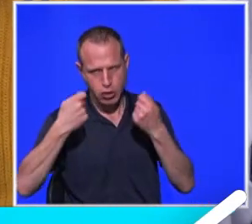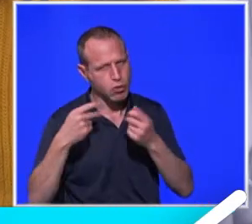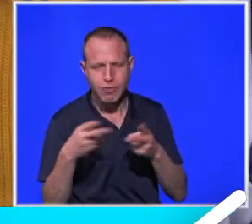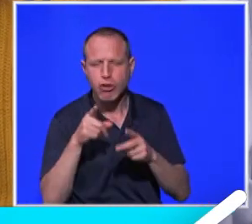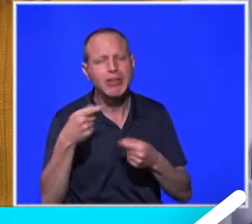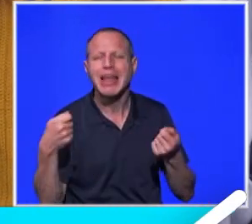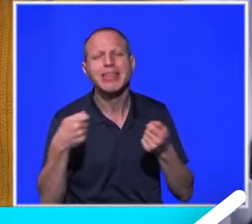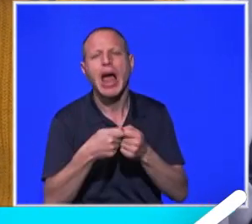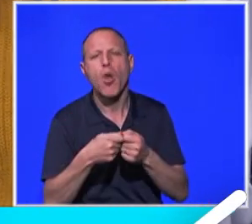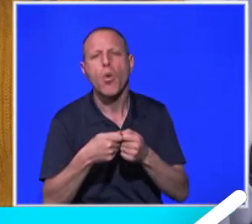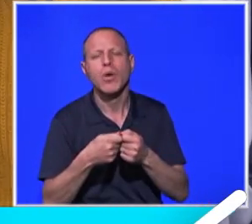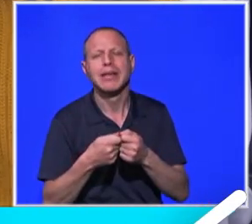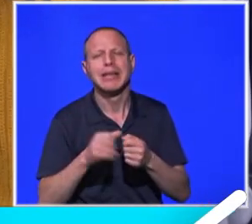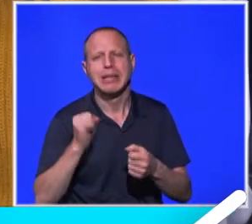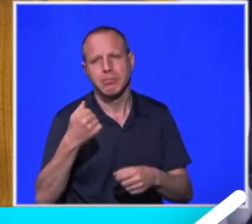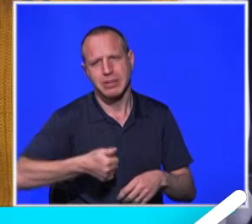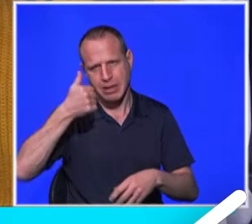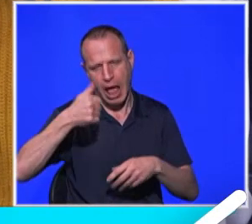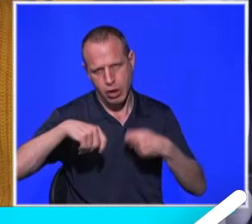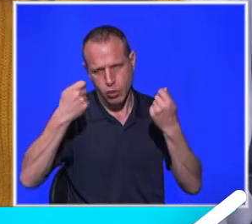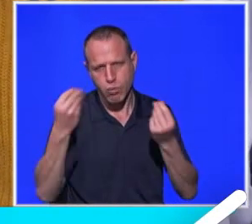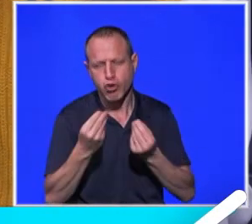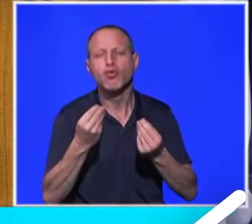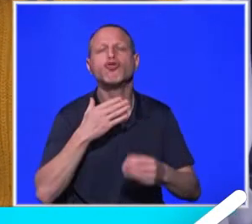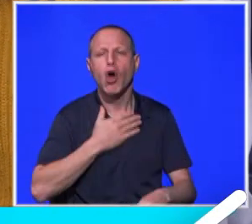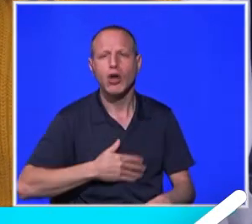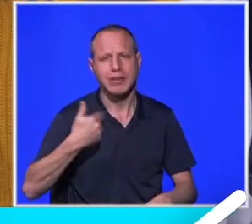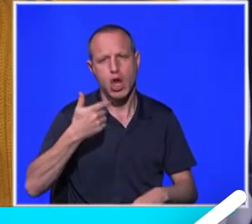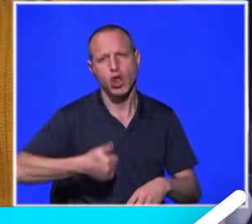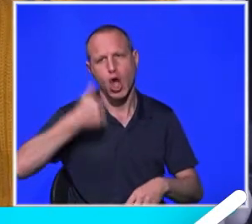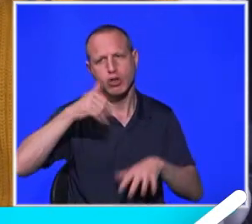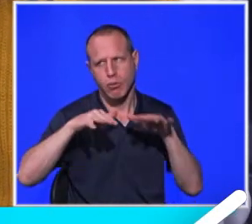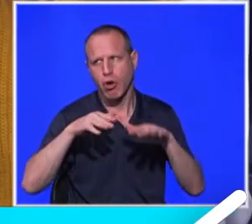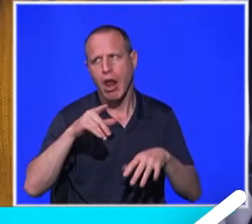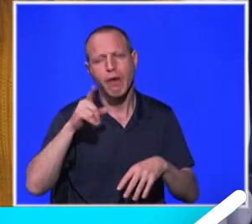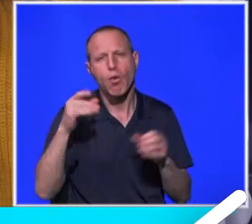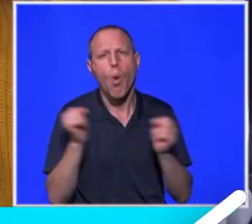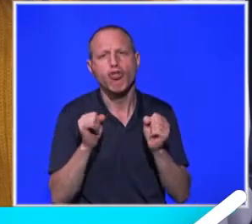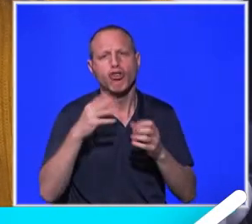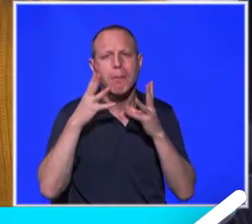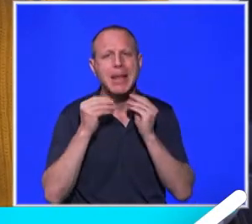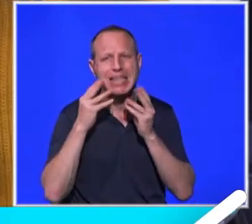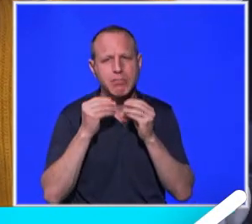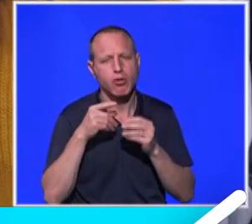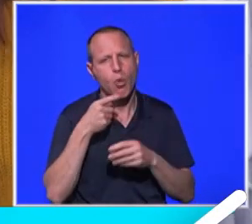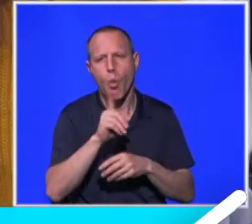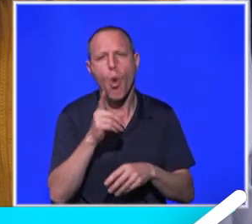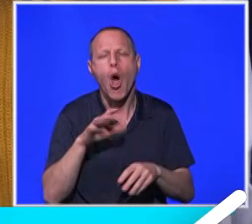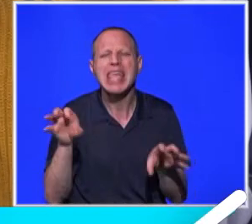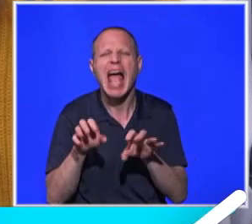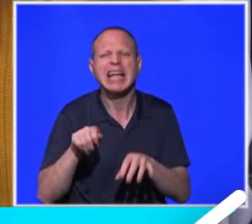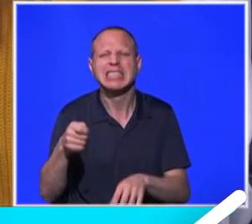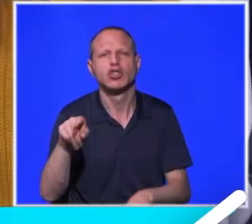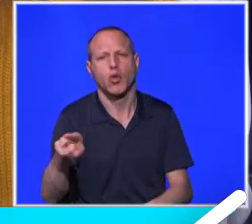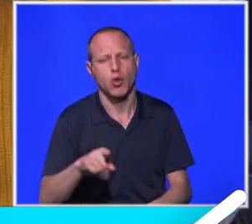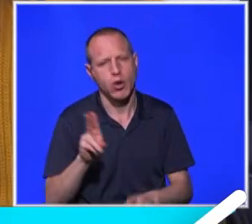תלוי. אם שר החינוך עכשיו הוא מישהו ששואף להיות ראש ממשלה, ולכן הוא חושש מליצמן, אז הוא לא ירגיז אותו, אי